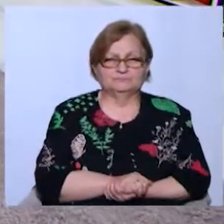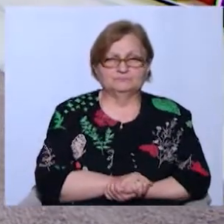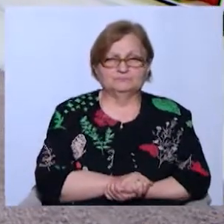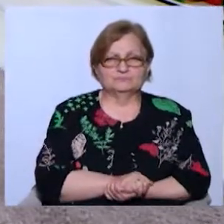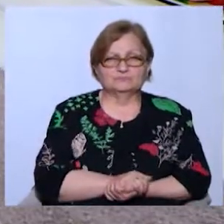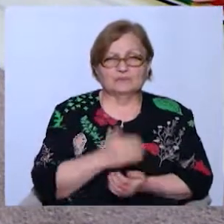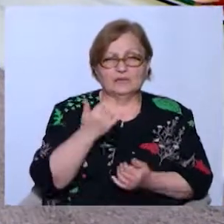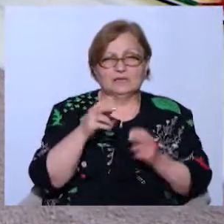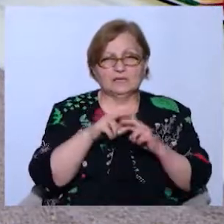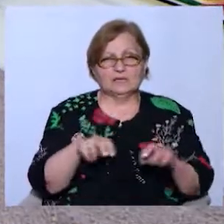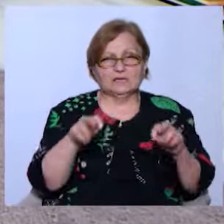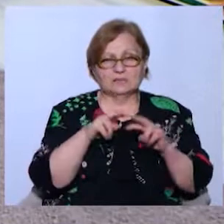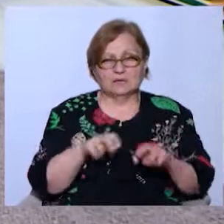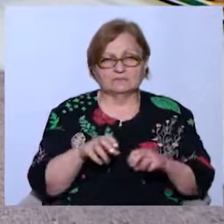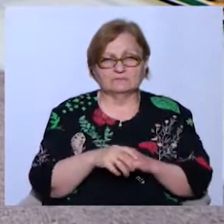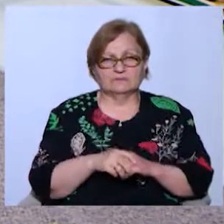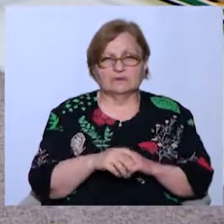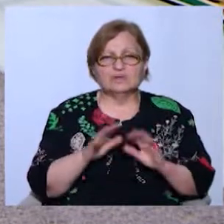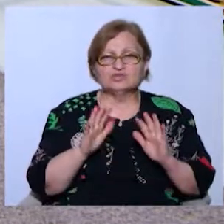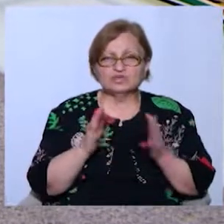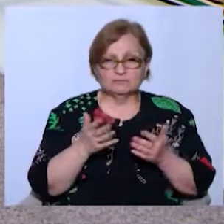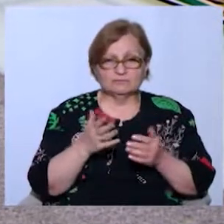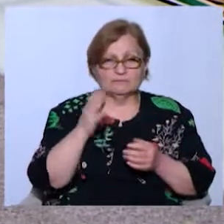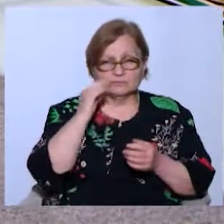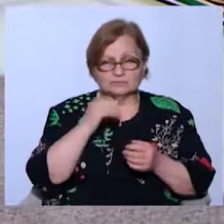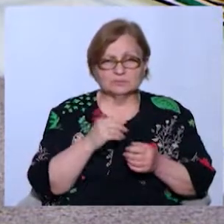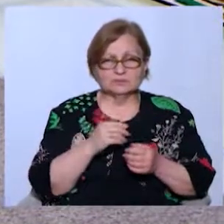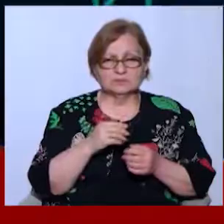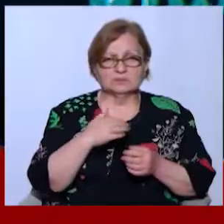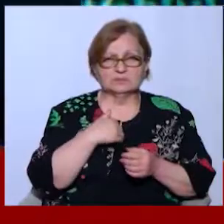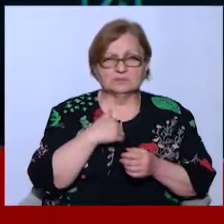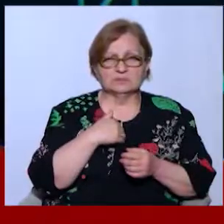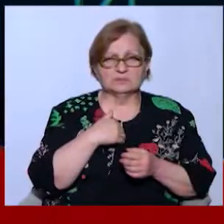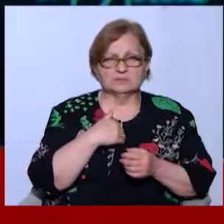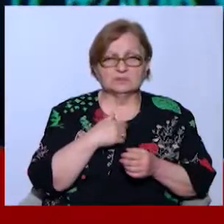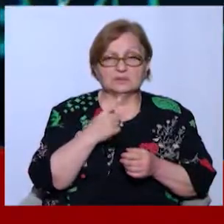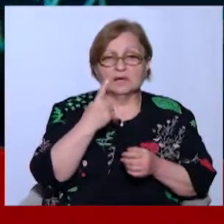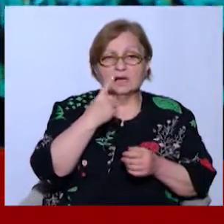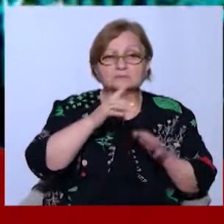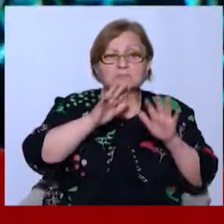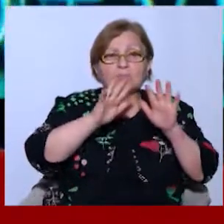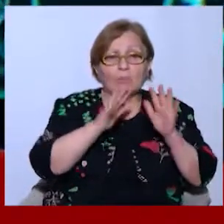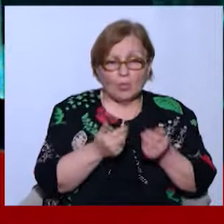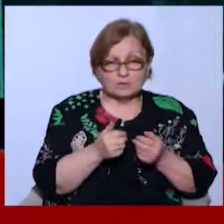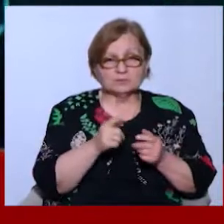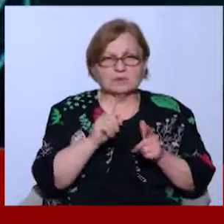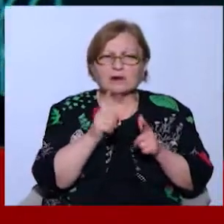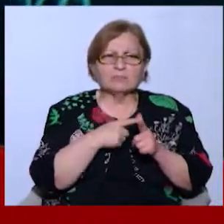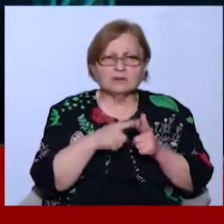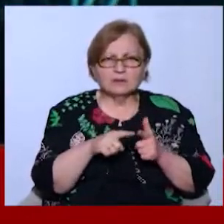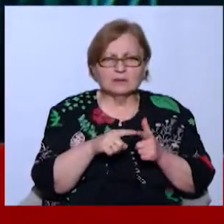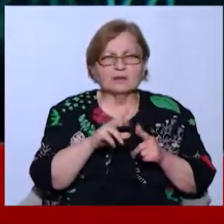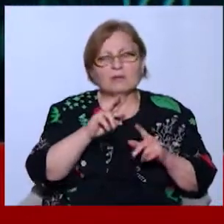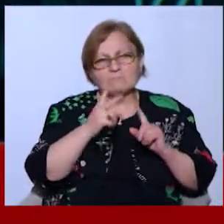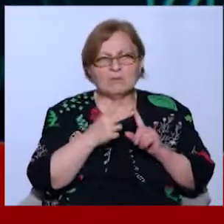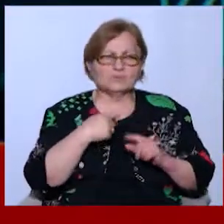მოდით განვიხილოთ ასევე შემთხვევა, როდესაც ჩვენ ერთი ხდომილობის მერე მეორე ხდომილობას